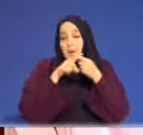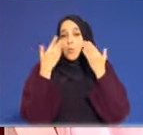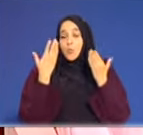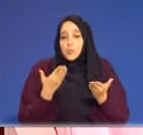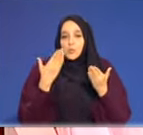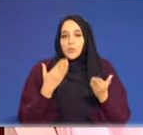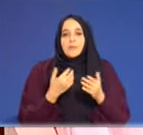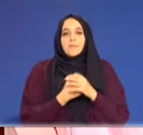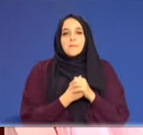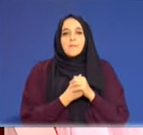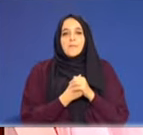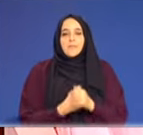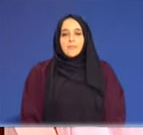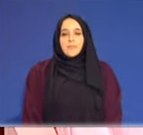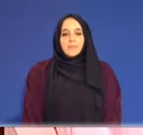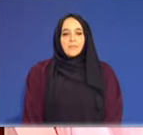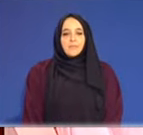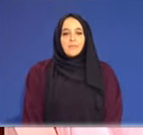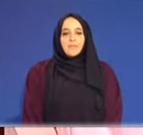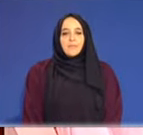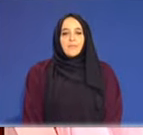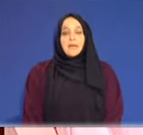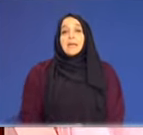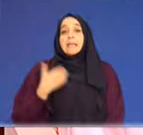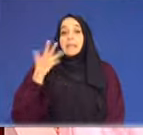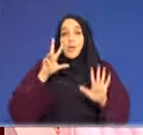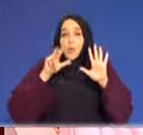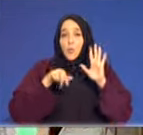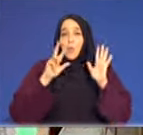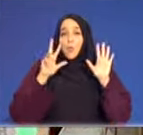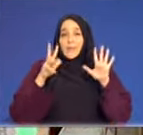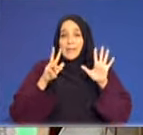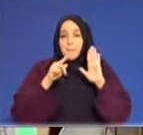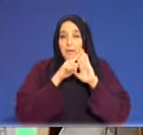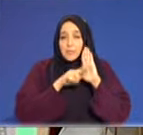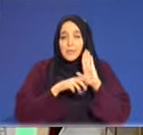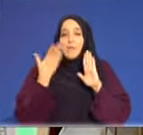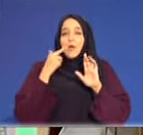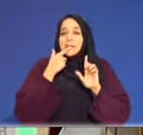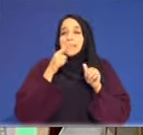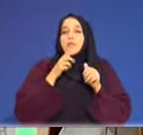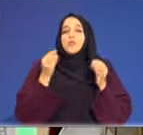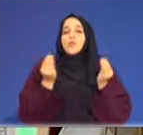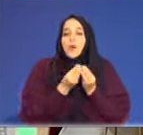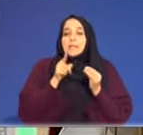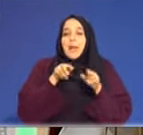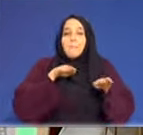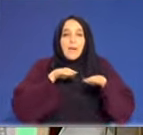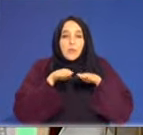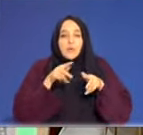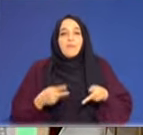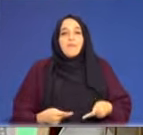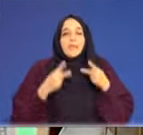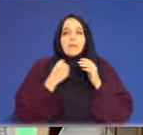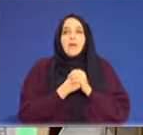حلقات دكتور سعيد ركزنا على أن الصلح منهاج حياة، وأن حياة المسلم تنظم